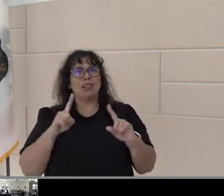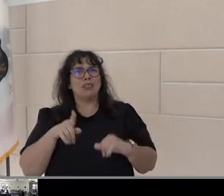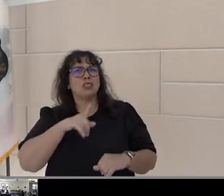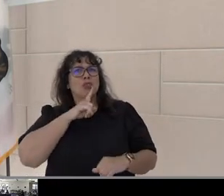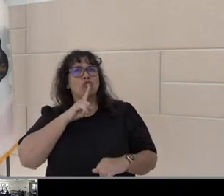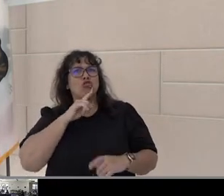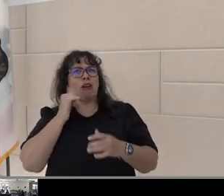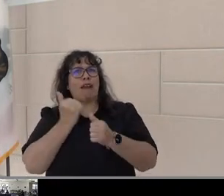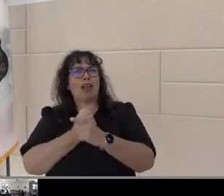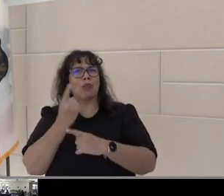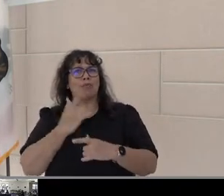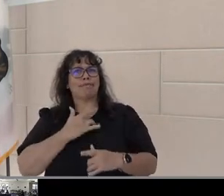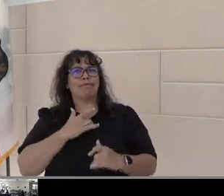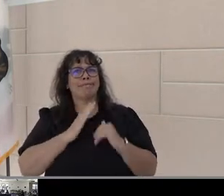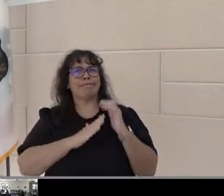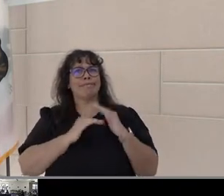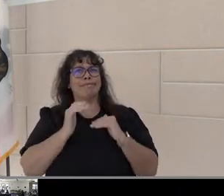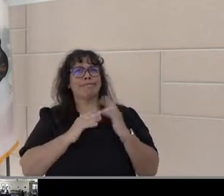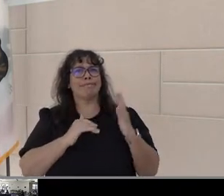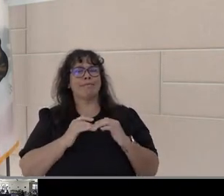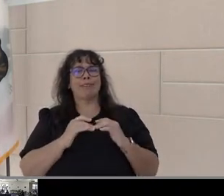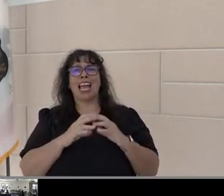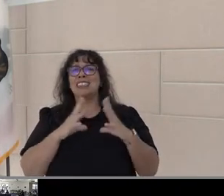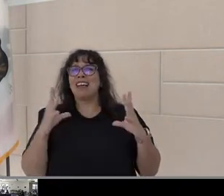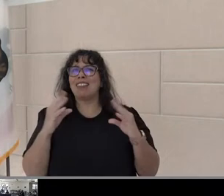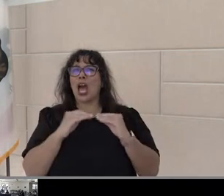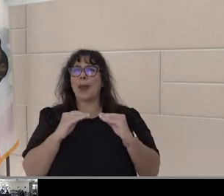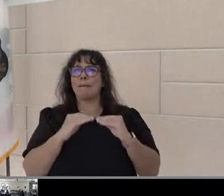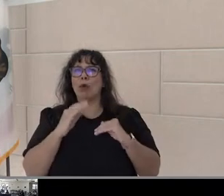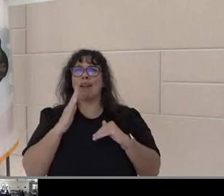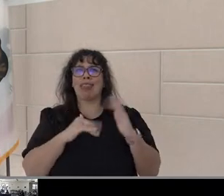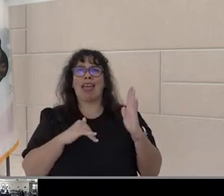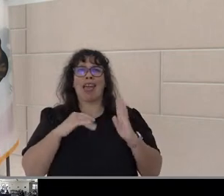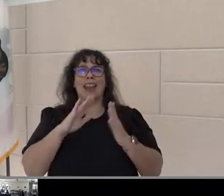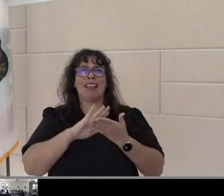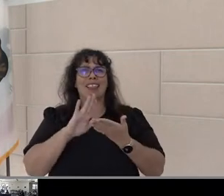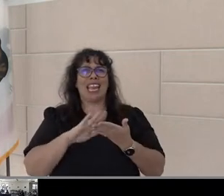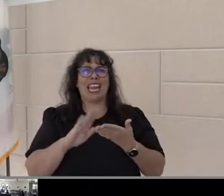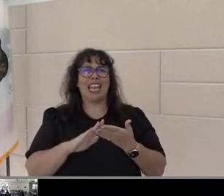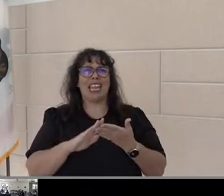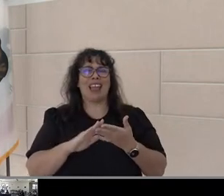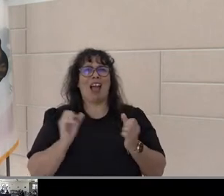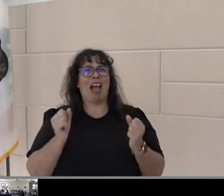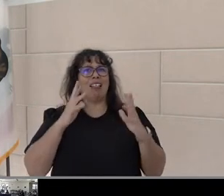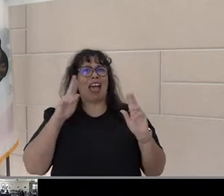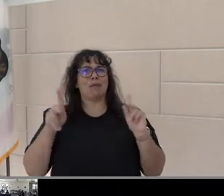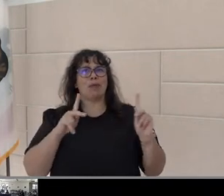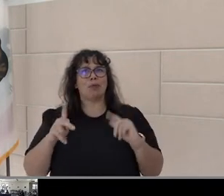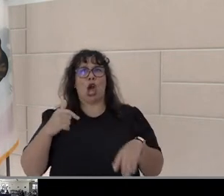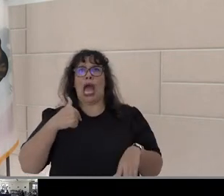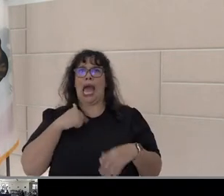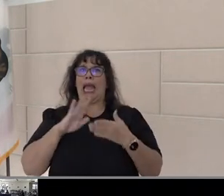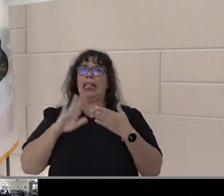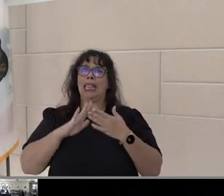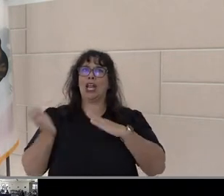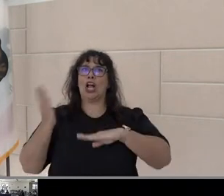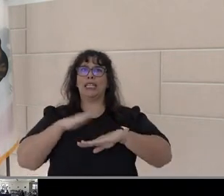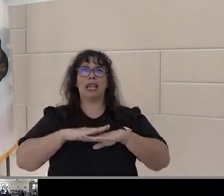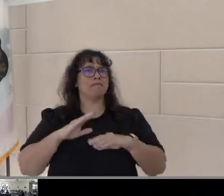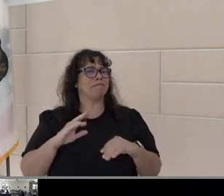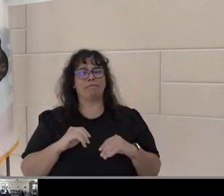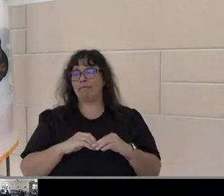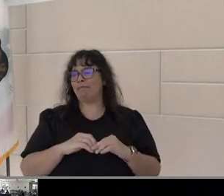ន្លឹះទ្វារជារៀងរាល់ព្រលឹមពួកគាត់តែងតែសម្អាតជារៀងរា